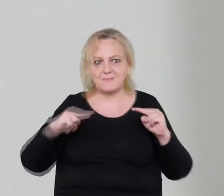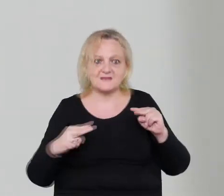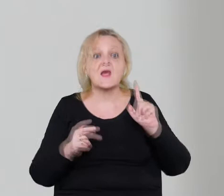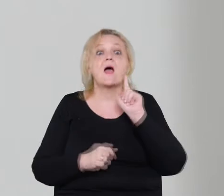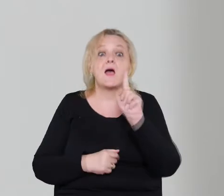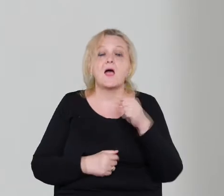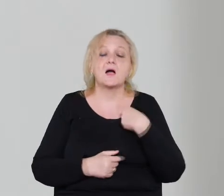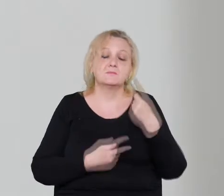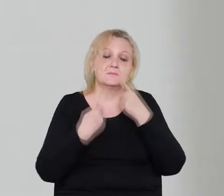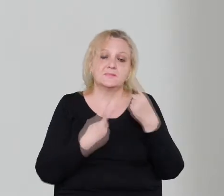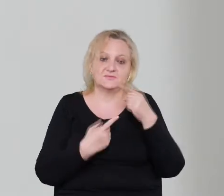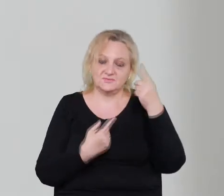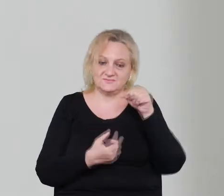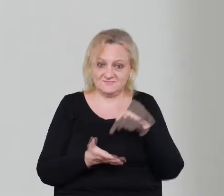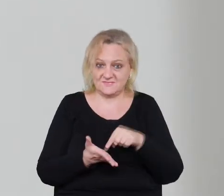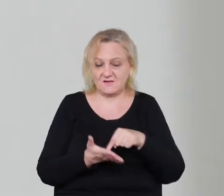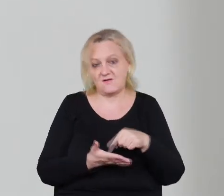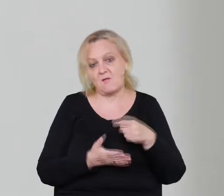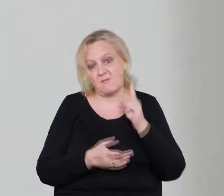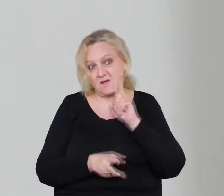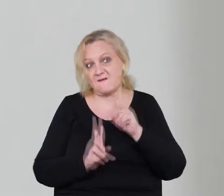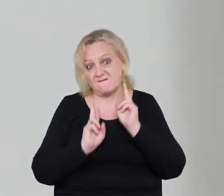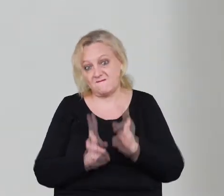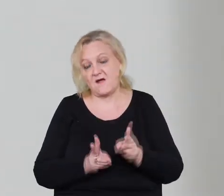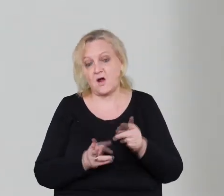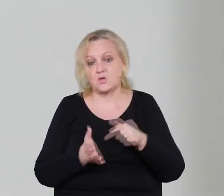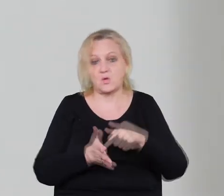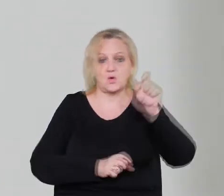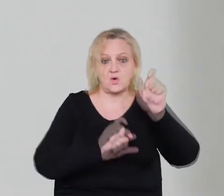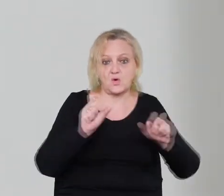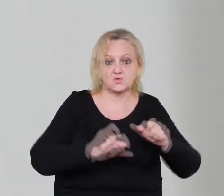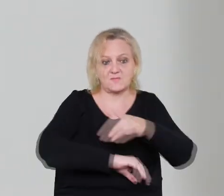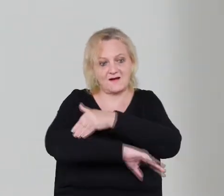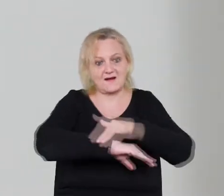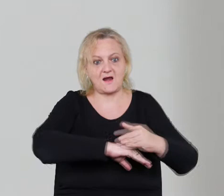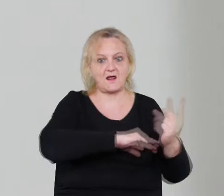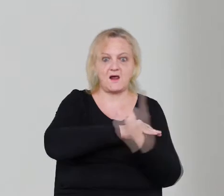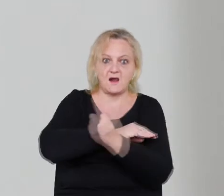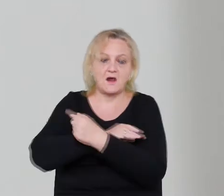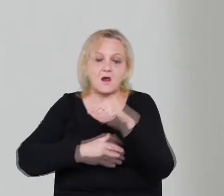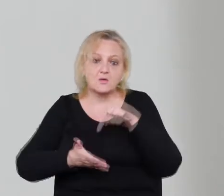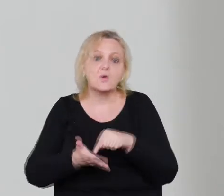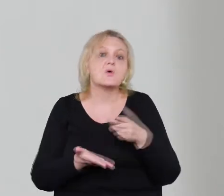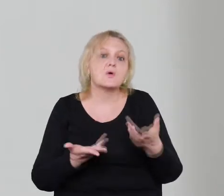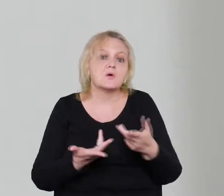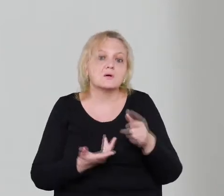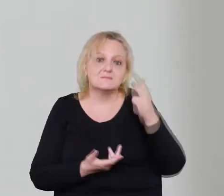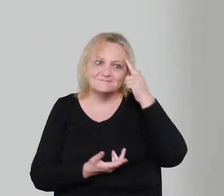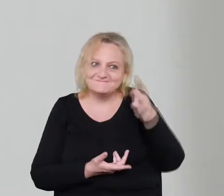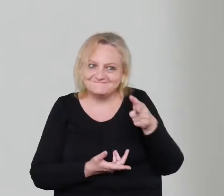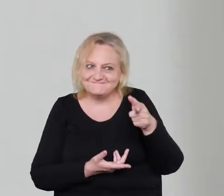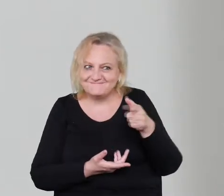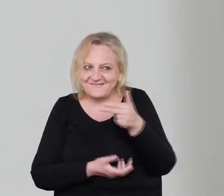myślę że można stwierdzić że faktycznie te osoby które się pojawiają na granicy jest to faktycznie inspirowane